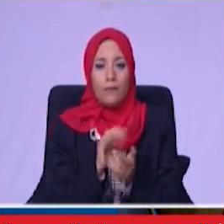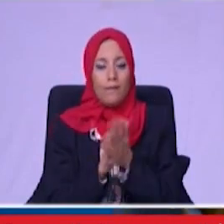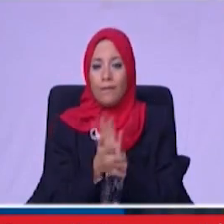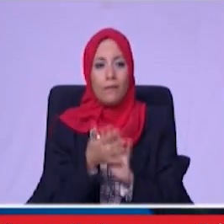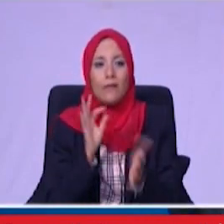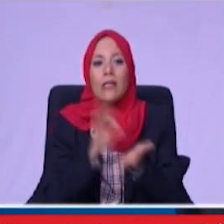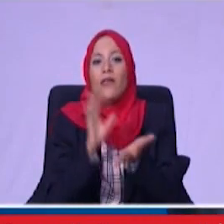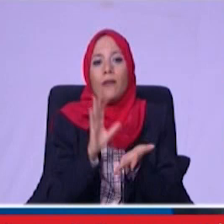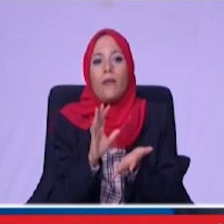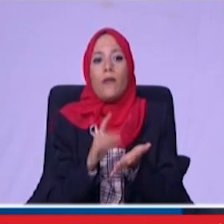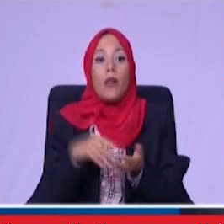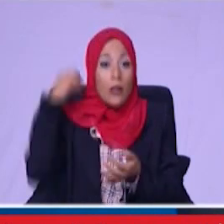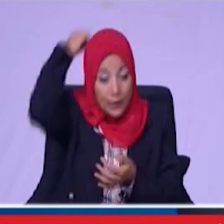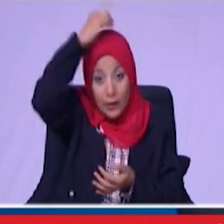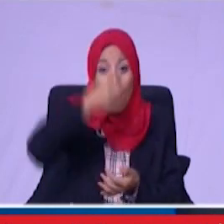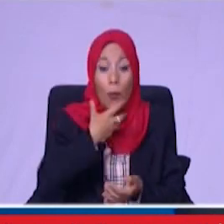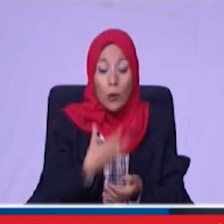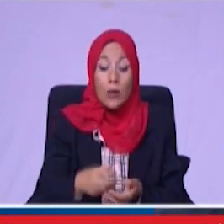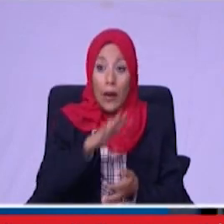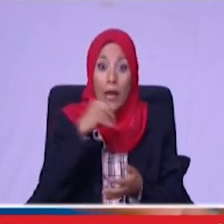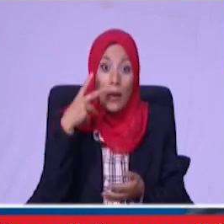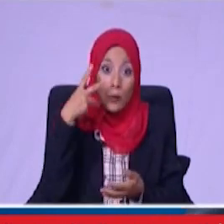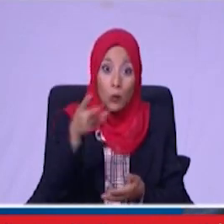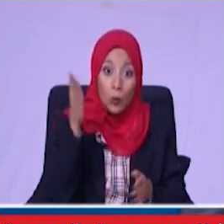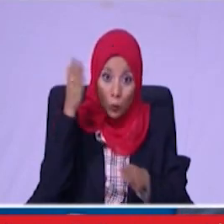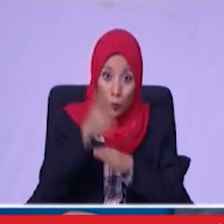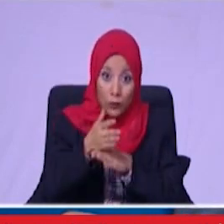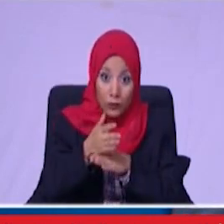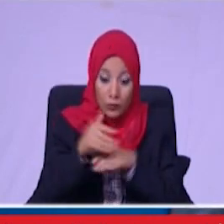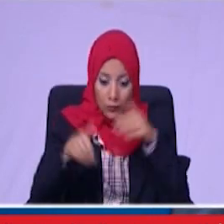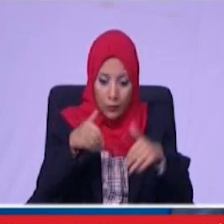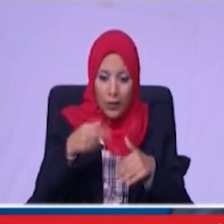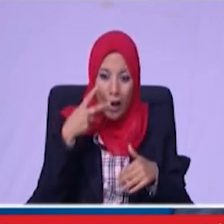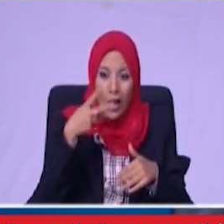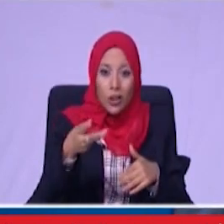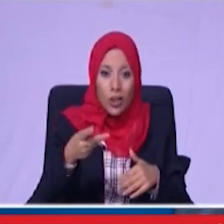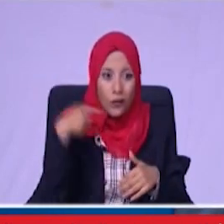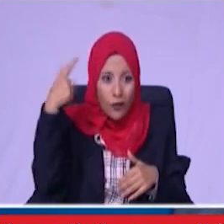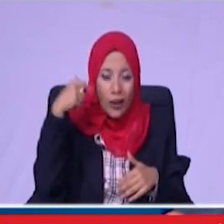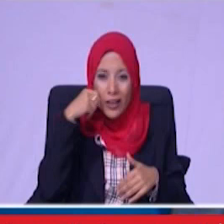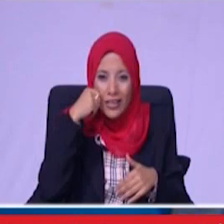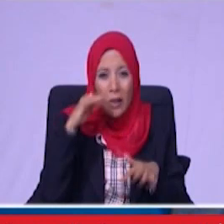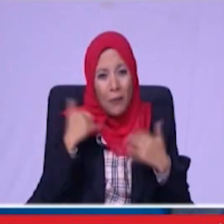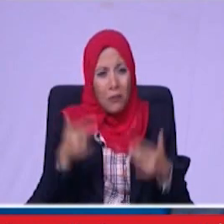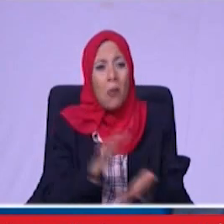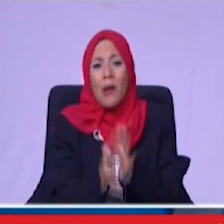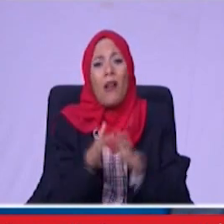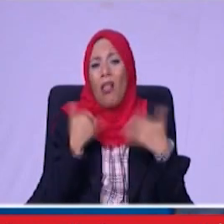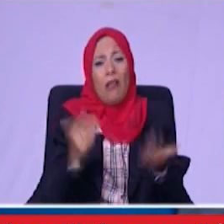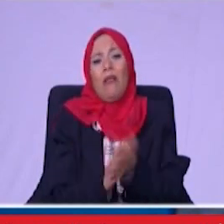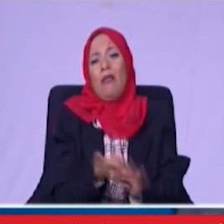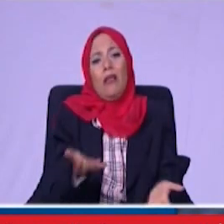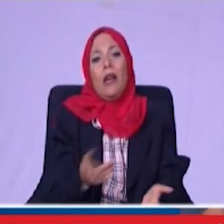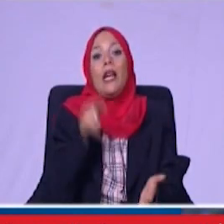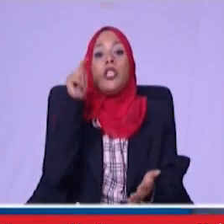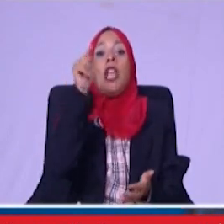ولذلك سيدنا النبي لما قال زوروا المقابر ما قالش تنفع الميت لا قال تذكركم الاخره ونص البخاري